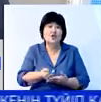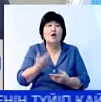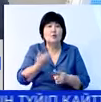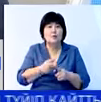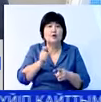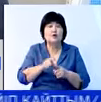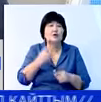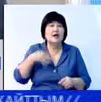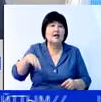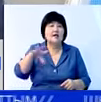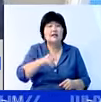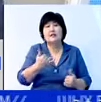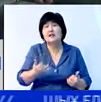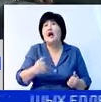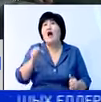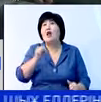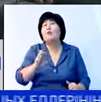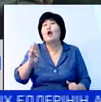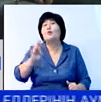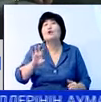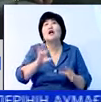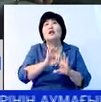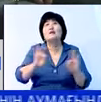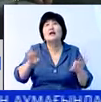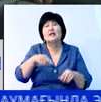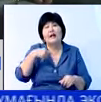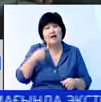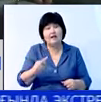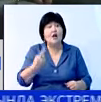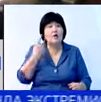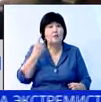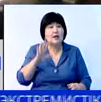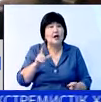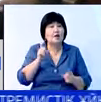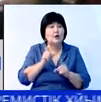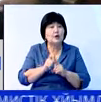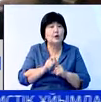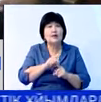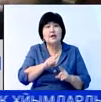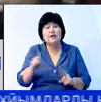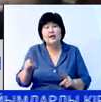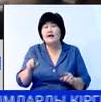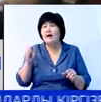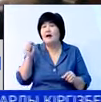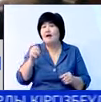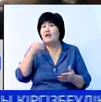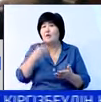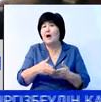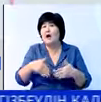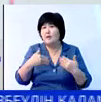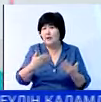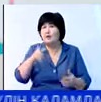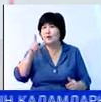сөзді осы сыр еліне мәшһүр Алмагүл Божанованың аузынан естідік. Бір ғана сөз саптауымен саф алтындай баға беріп тұр